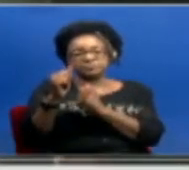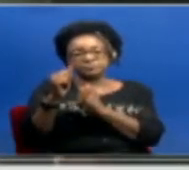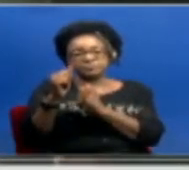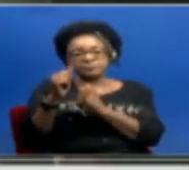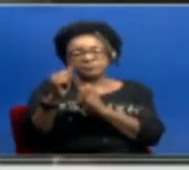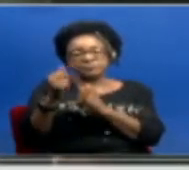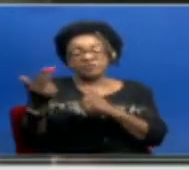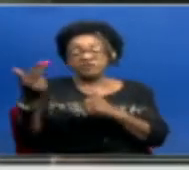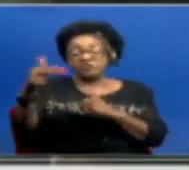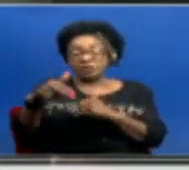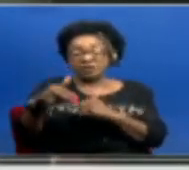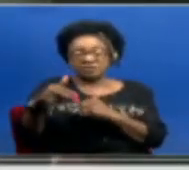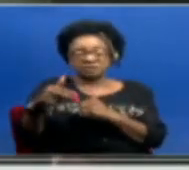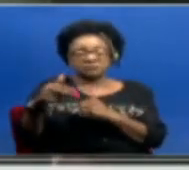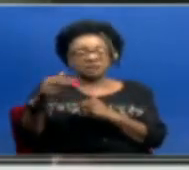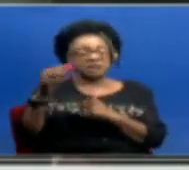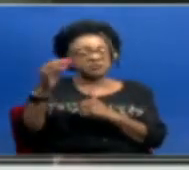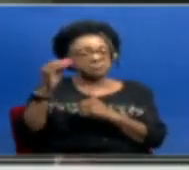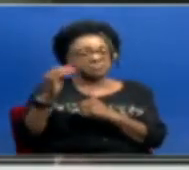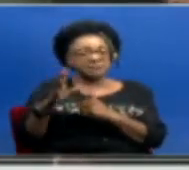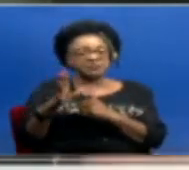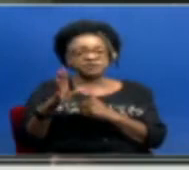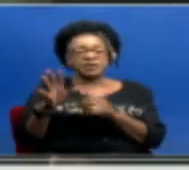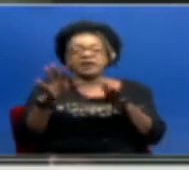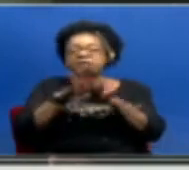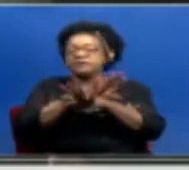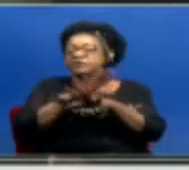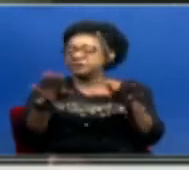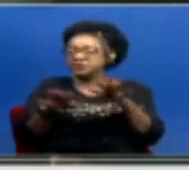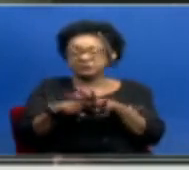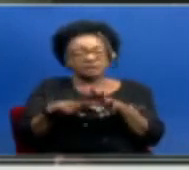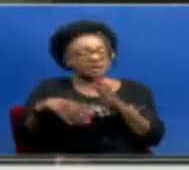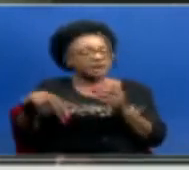Mafuta imepanda, kila kitu imepanda.